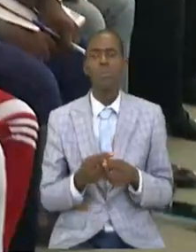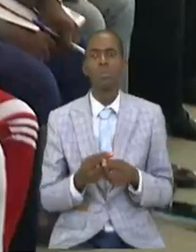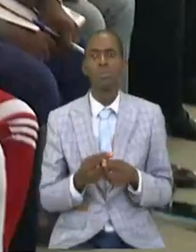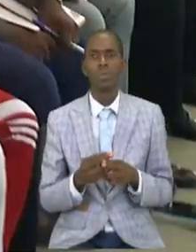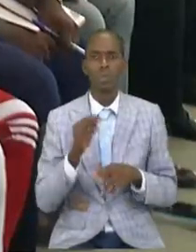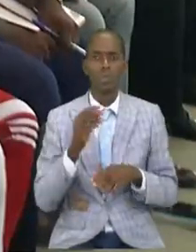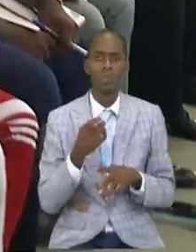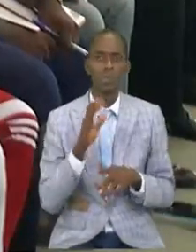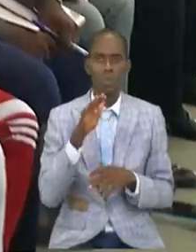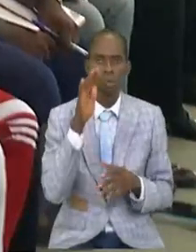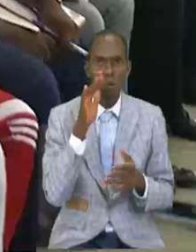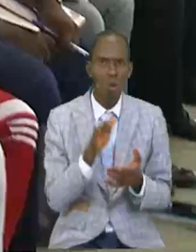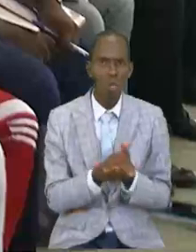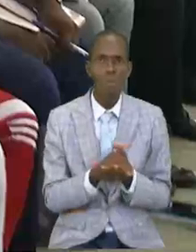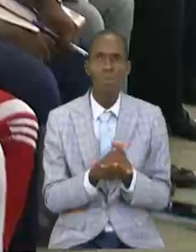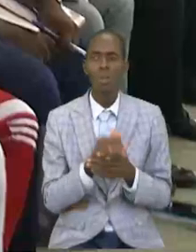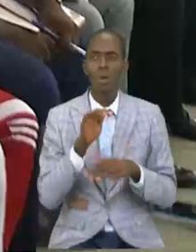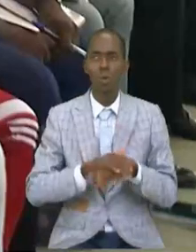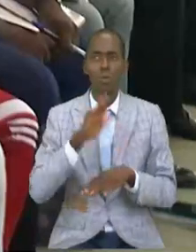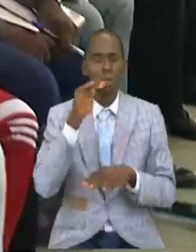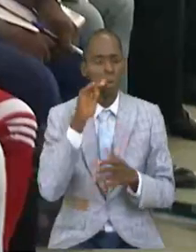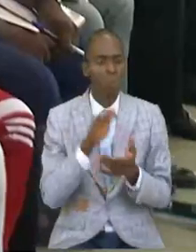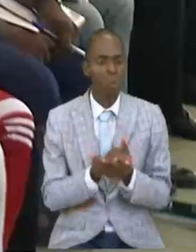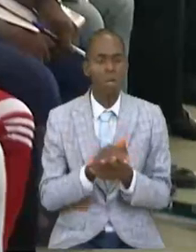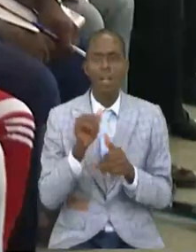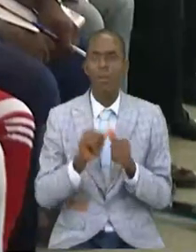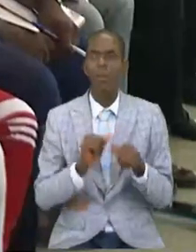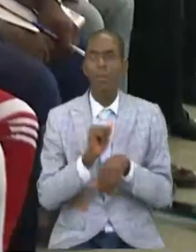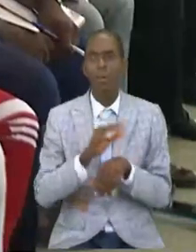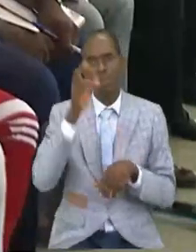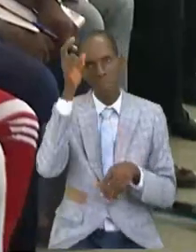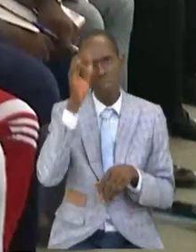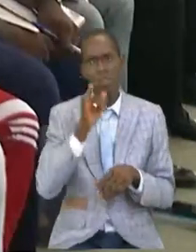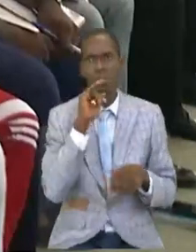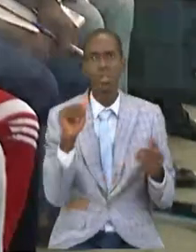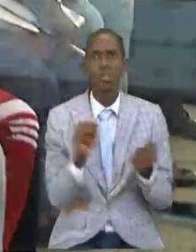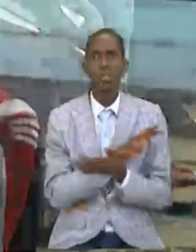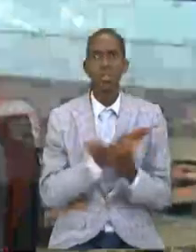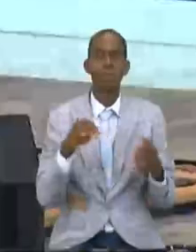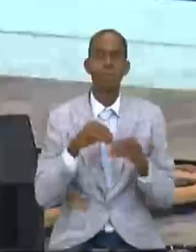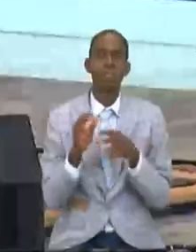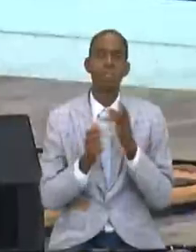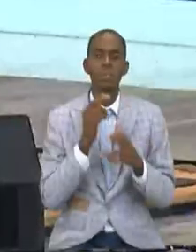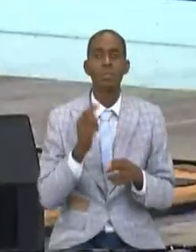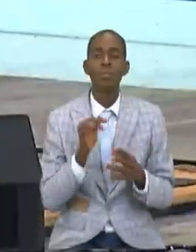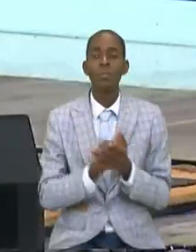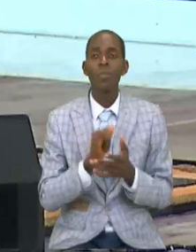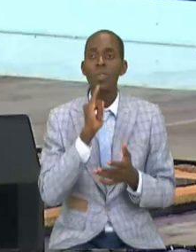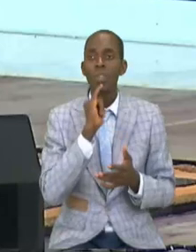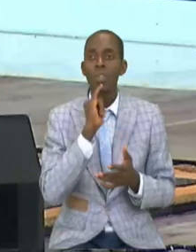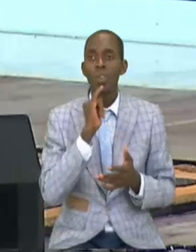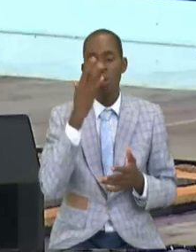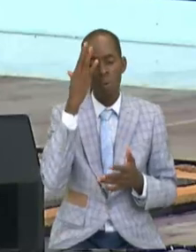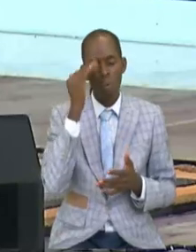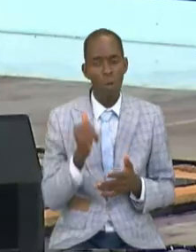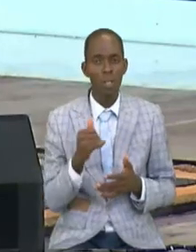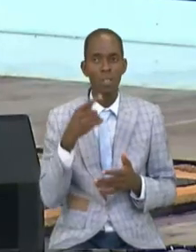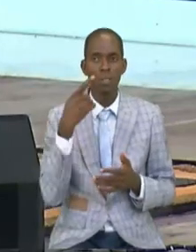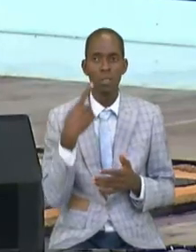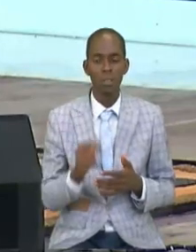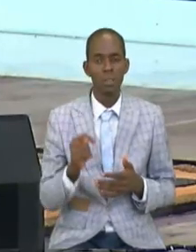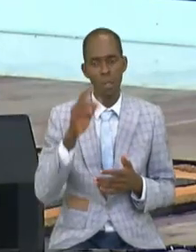De ta femme, toute œuvre du diable sera détruite.